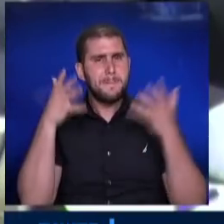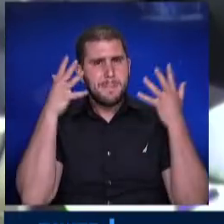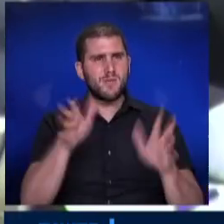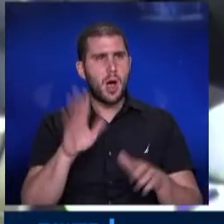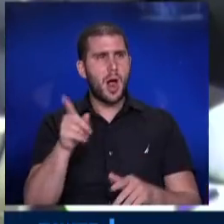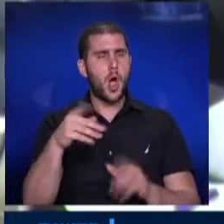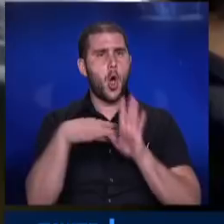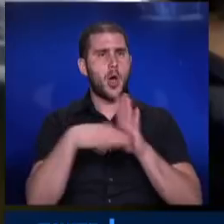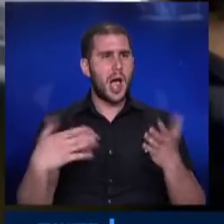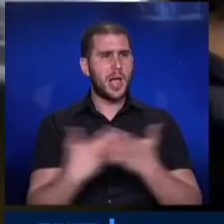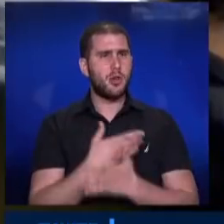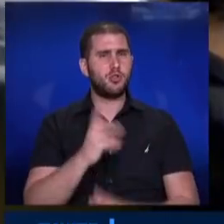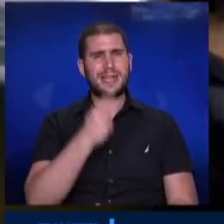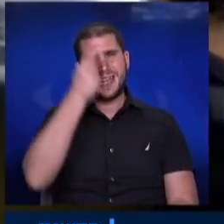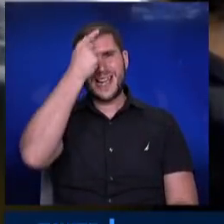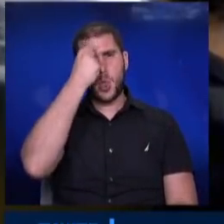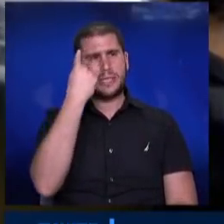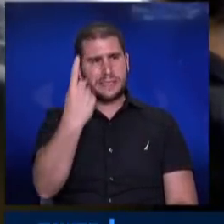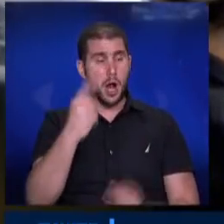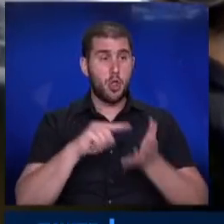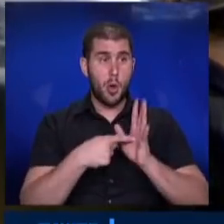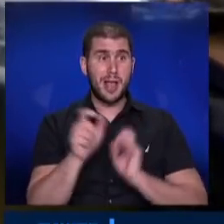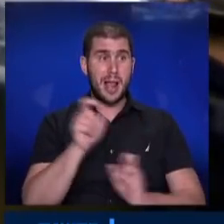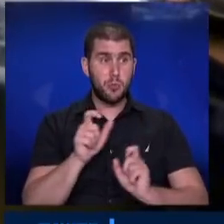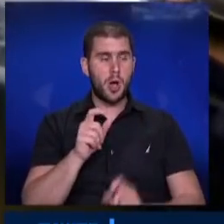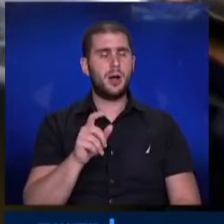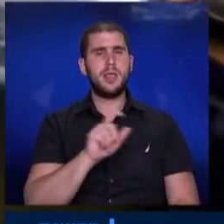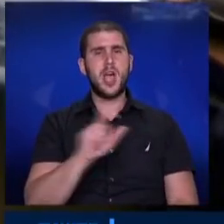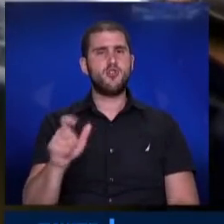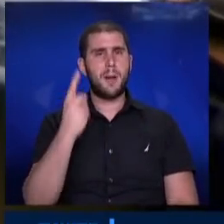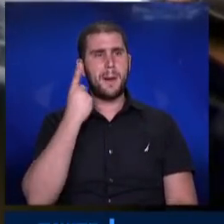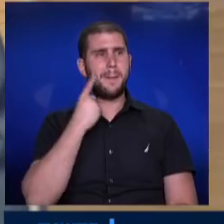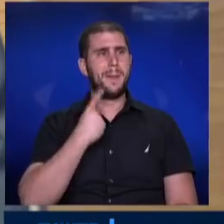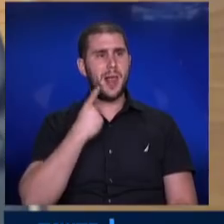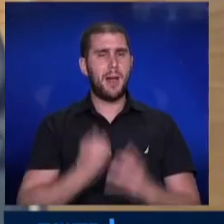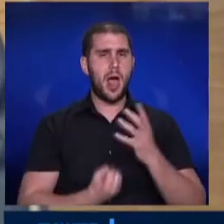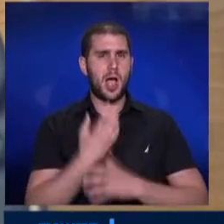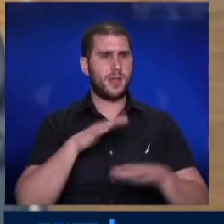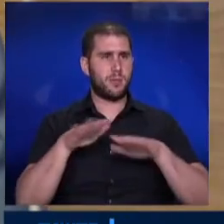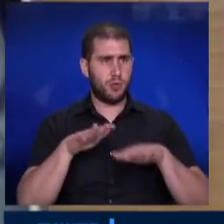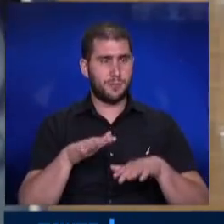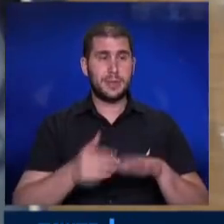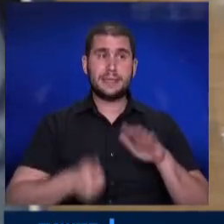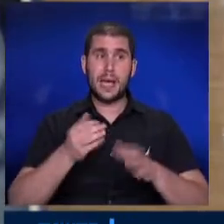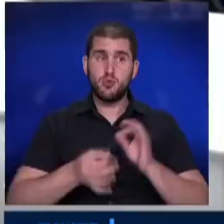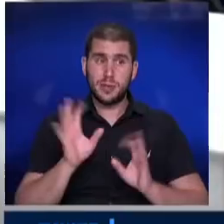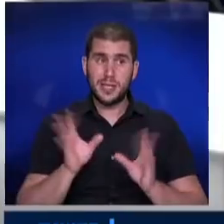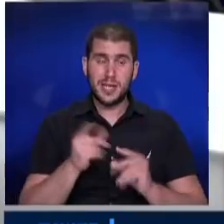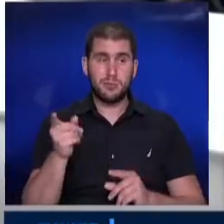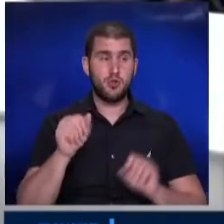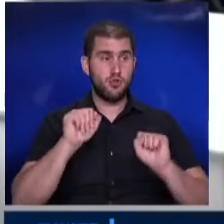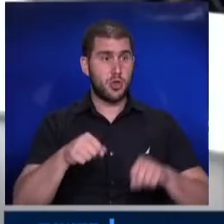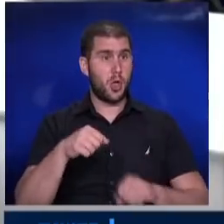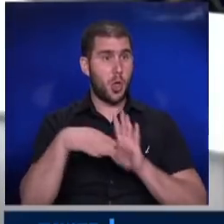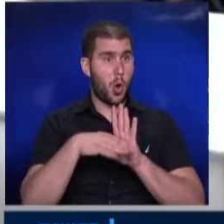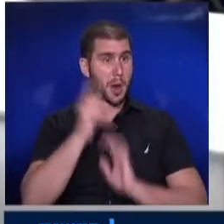החוק החדש של גדעון סער, שנועד למנוע מנאשם בפלילים להרכיב ממשלה. אדוני שר המשפטים, אם כנופיית שלטון החוק מאיימת